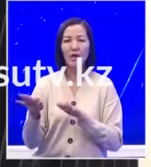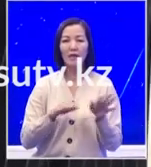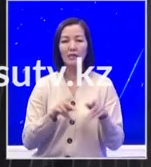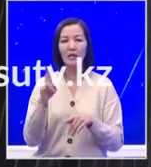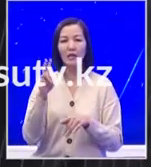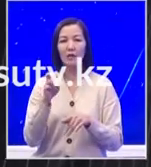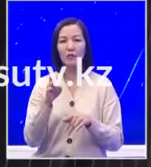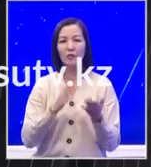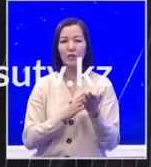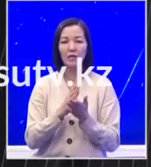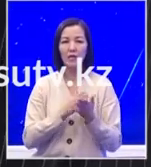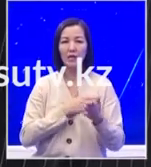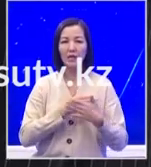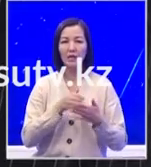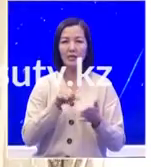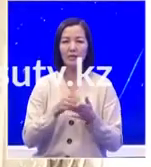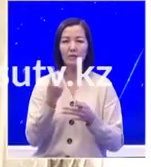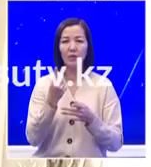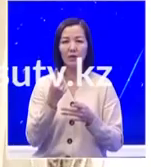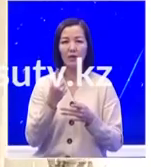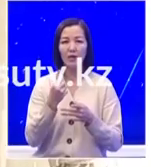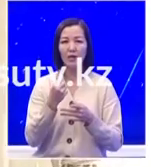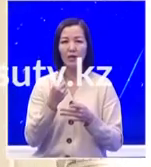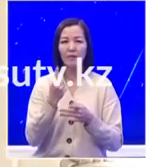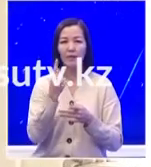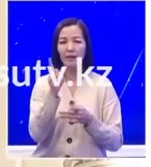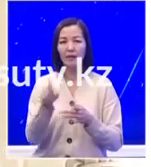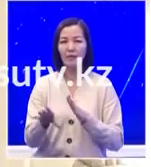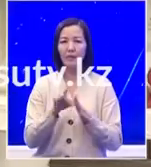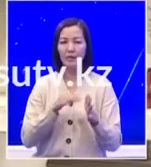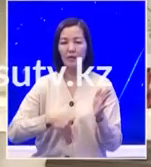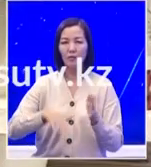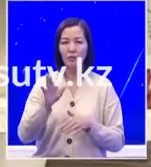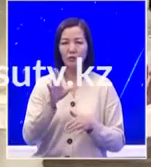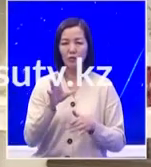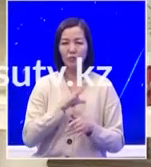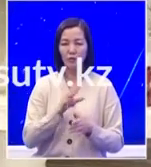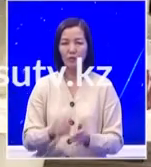200-ге тарта ардагер атсалысып, тек біреуі үздік деп танылған.